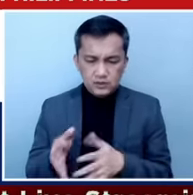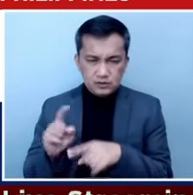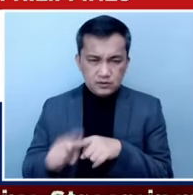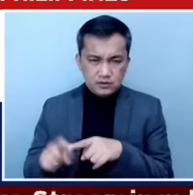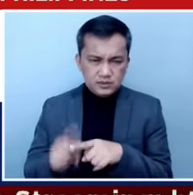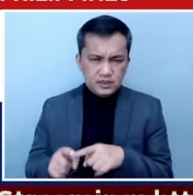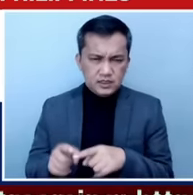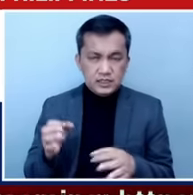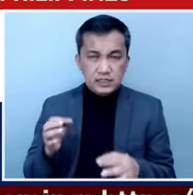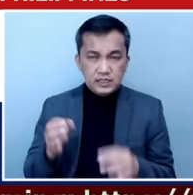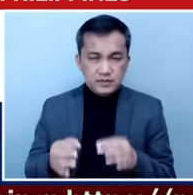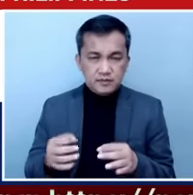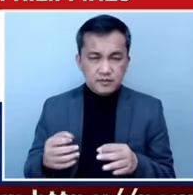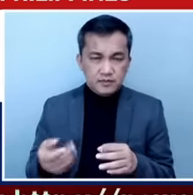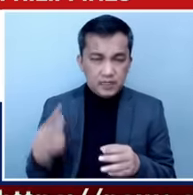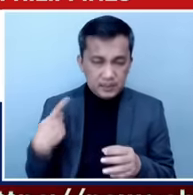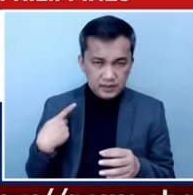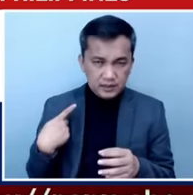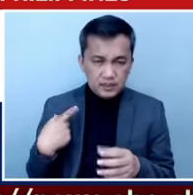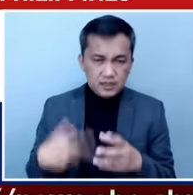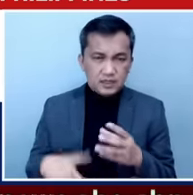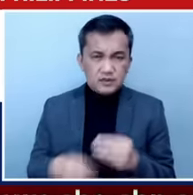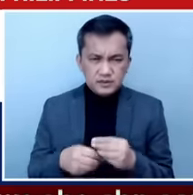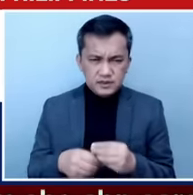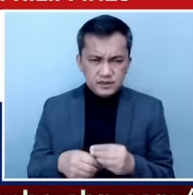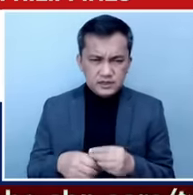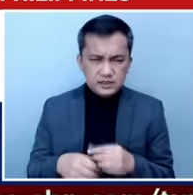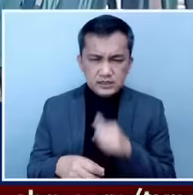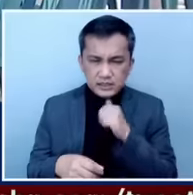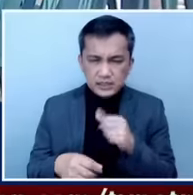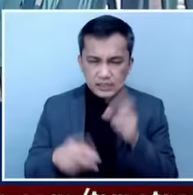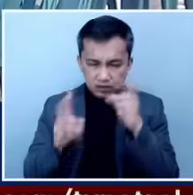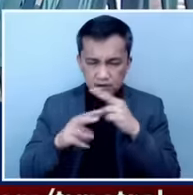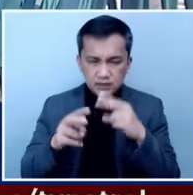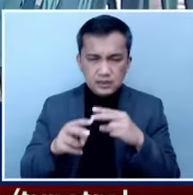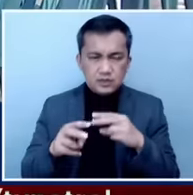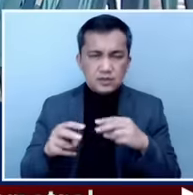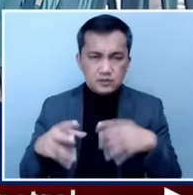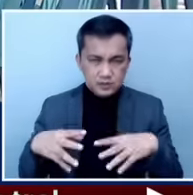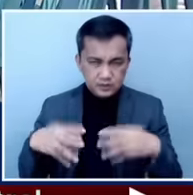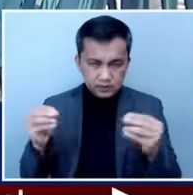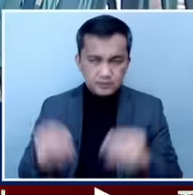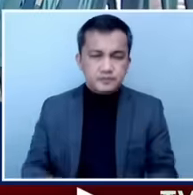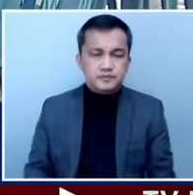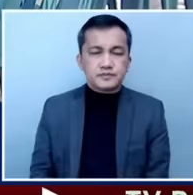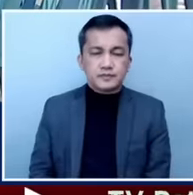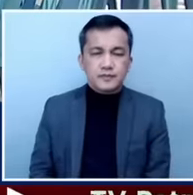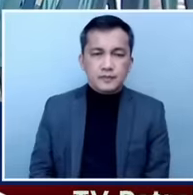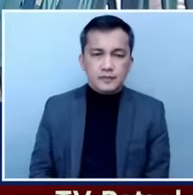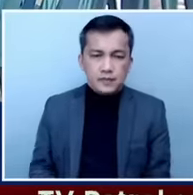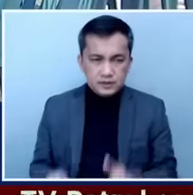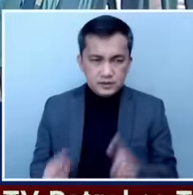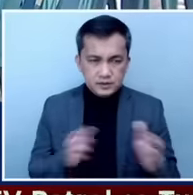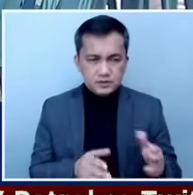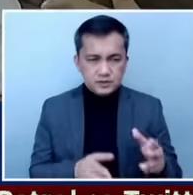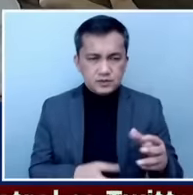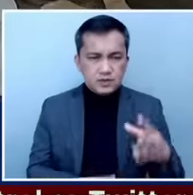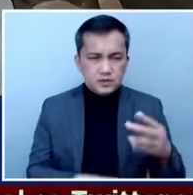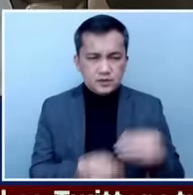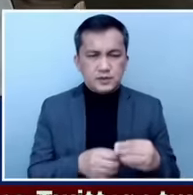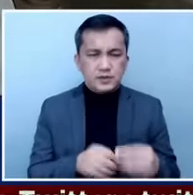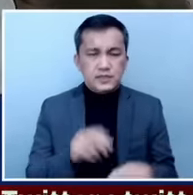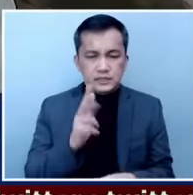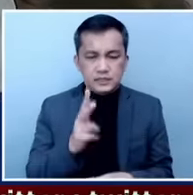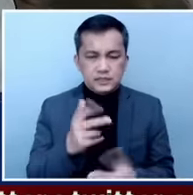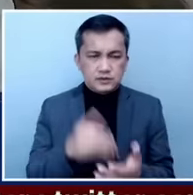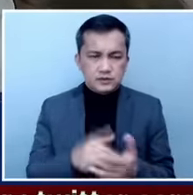man magkaroon pa ng karagdagang unplanned maintenance shutdown. Samantala, sumampa na sa 30,000 accounts